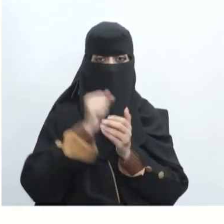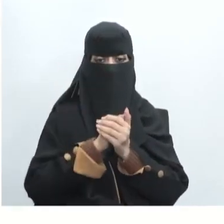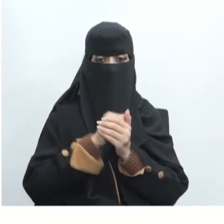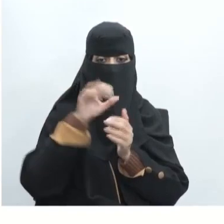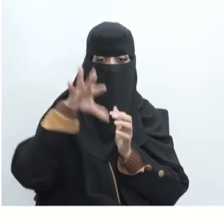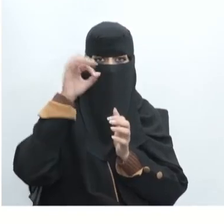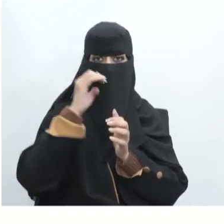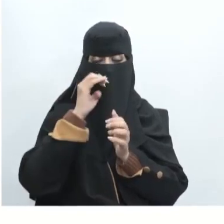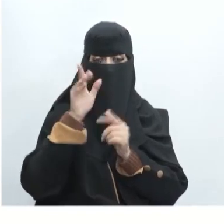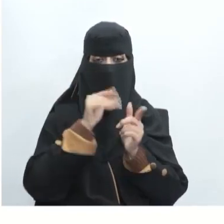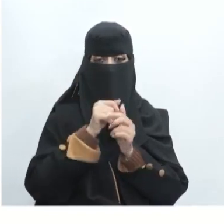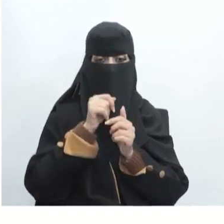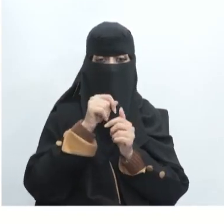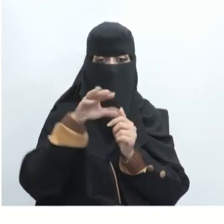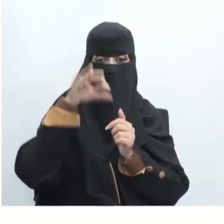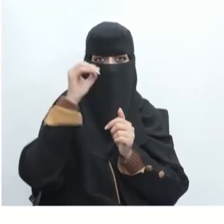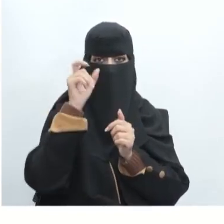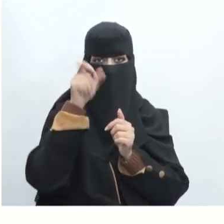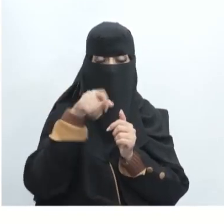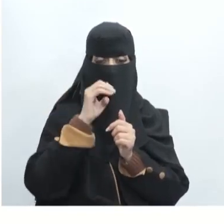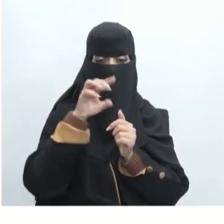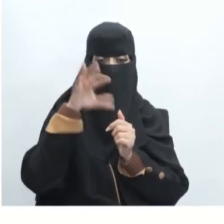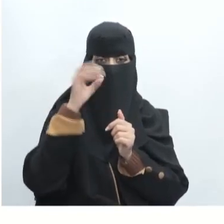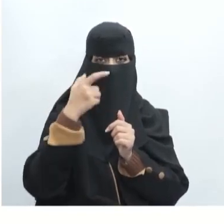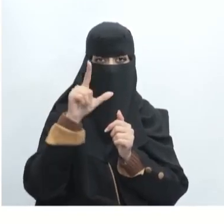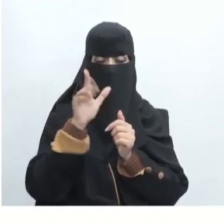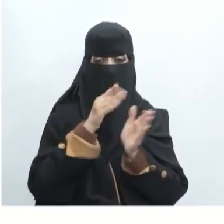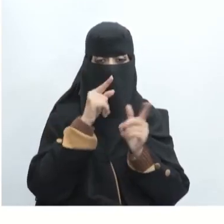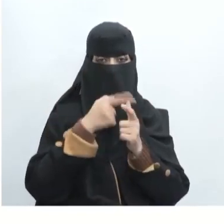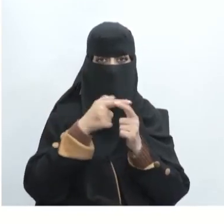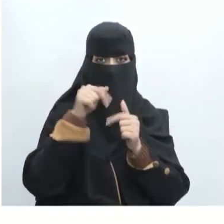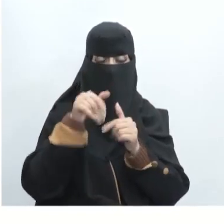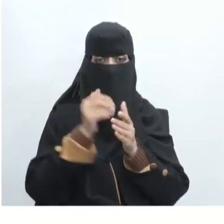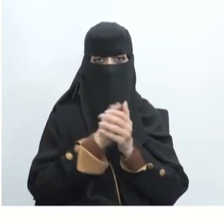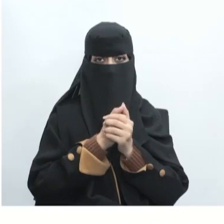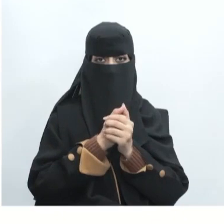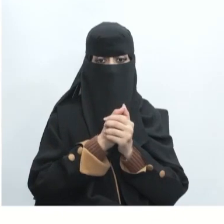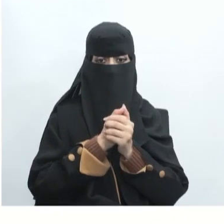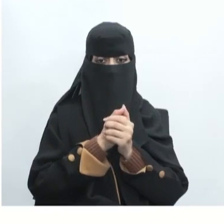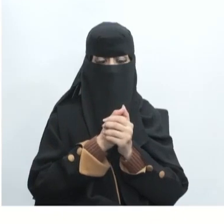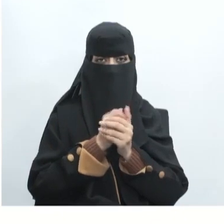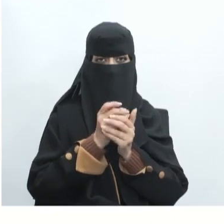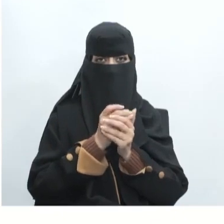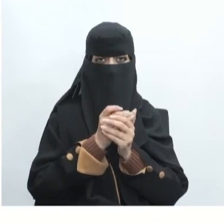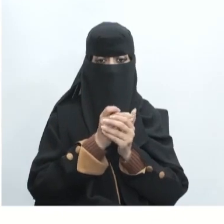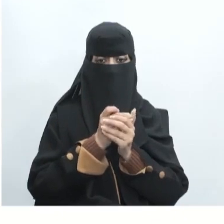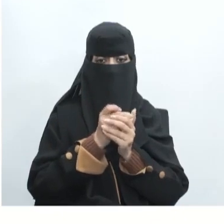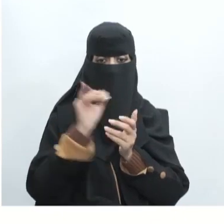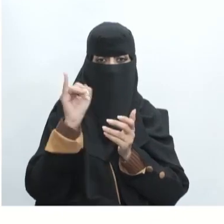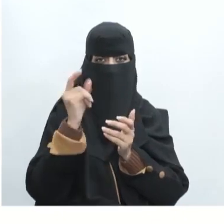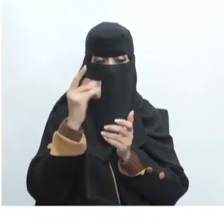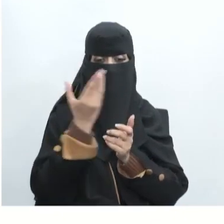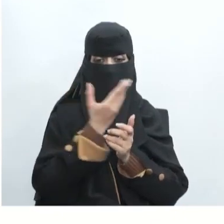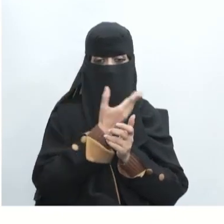اختاروا لي ابنائي وبناته الطلاب الخيار الصحيح بين الفقرتين الف وباء